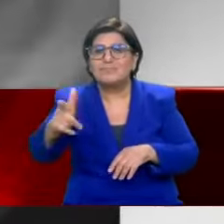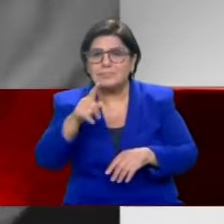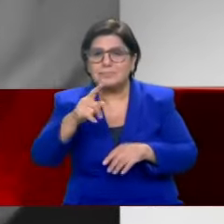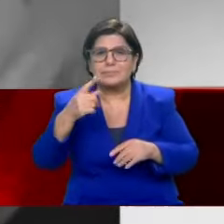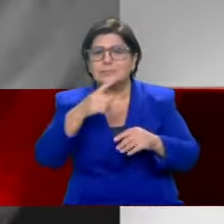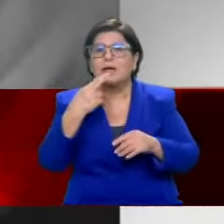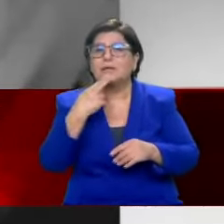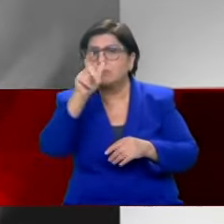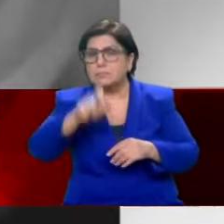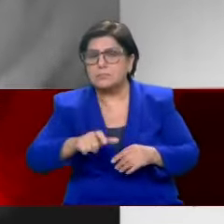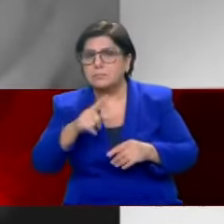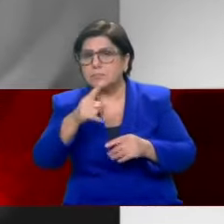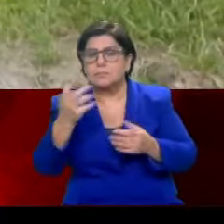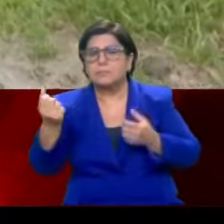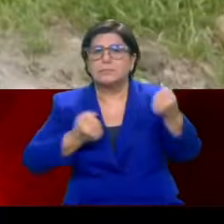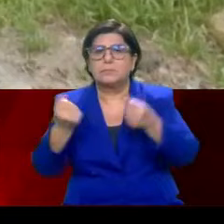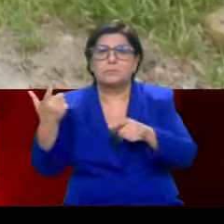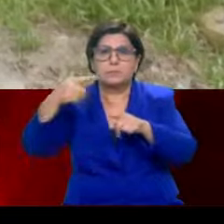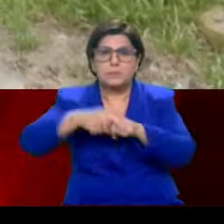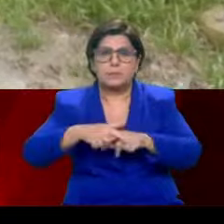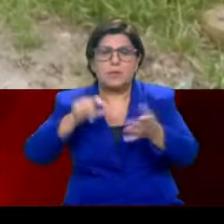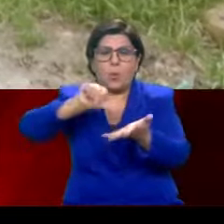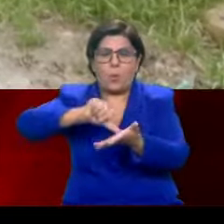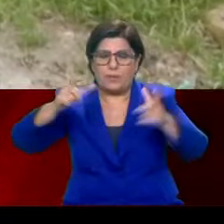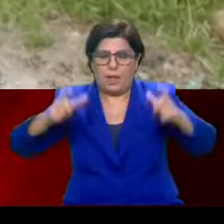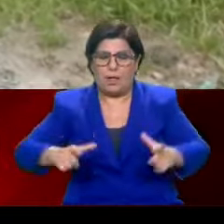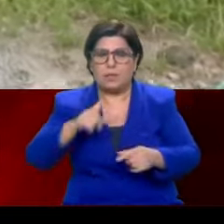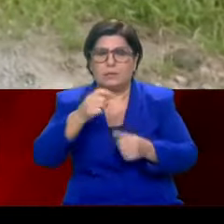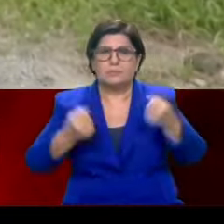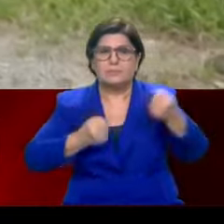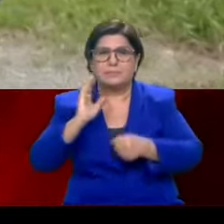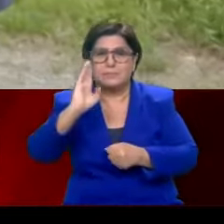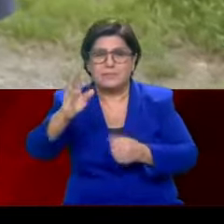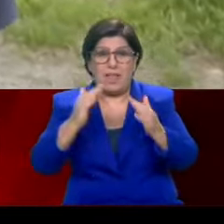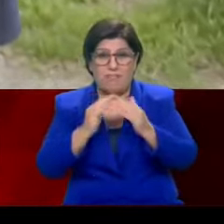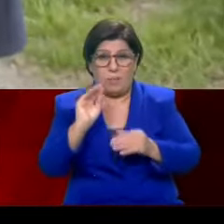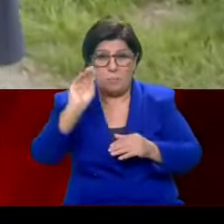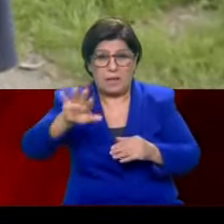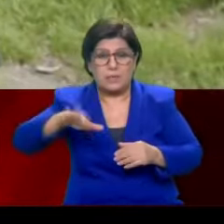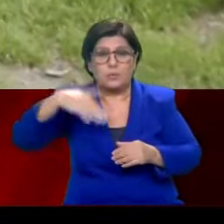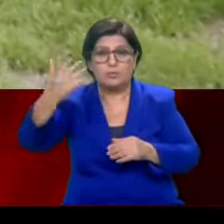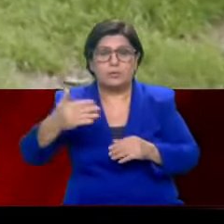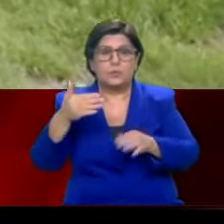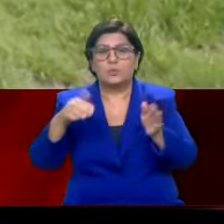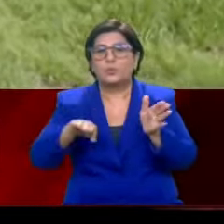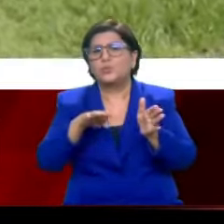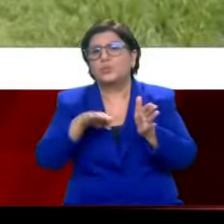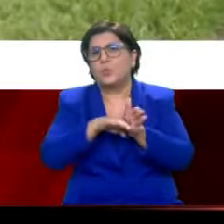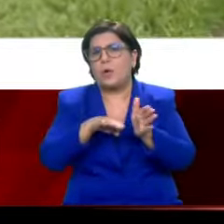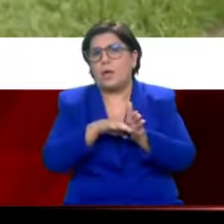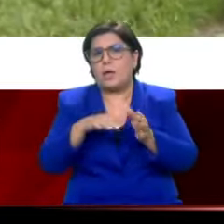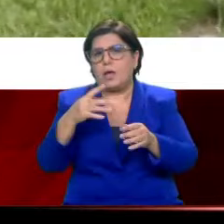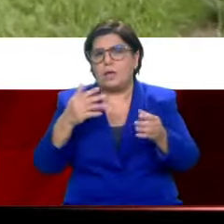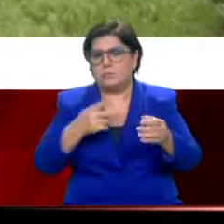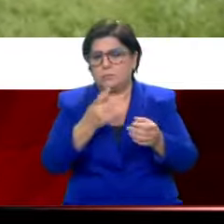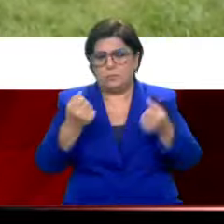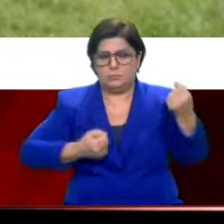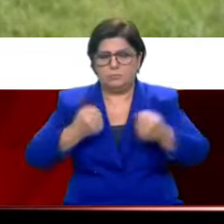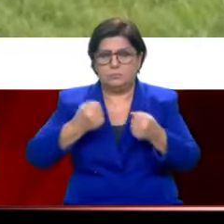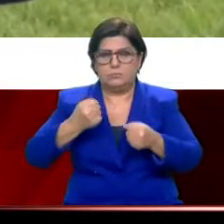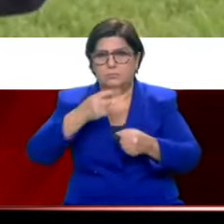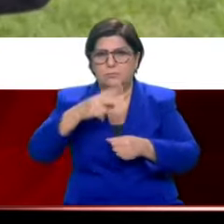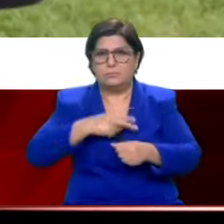da Konak Gültepe Mahallesi'ne bıraktı. Taksi şoförü Kaya Özer yolcuyu evine bıraktıktan sonra durağa doğru yola çıktı. Saat 1 sıralarıydı.